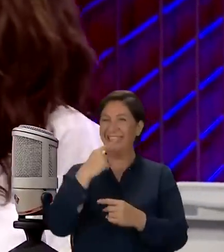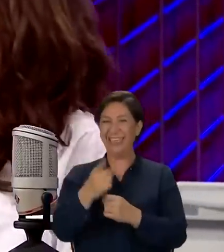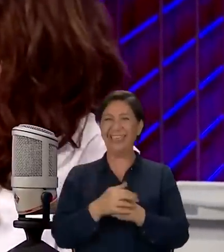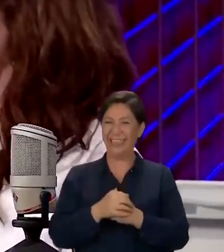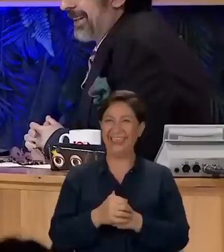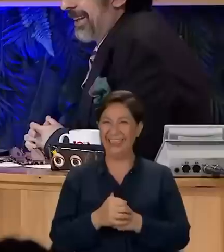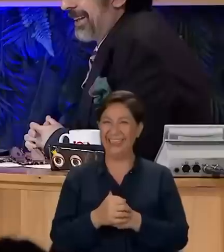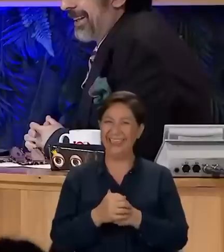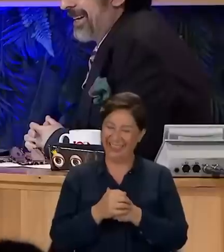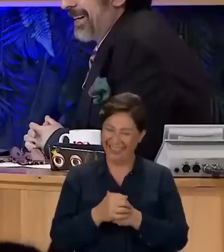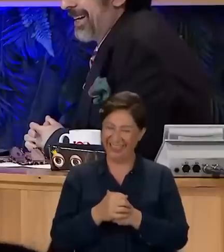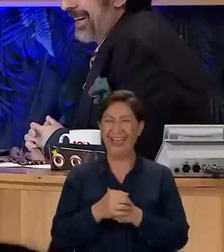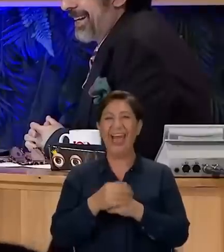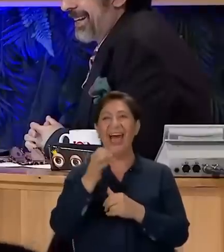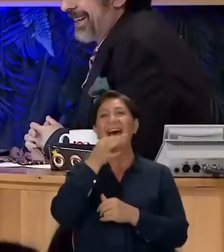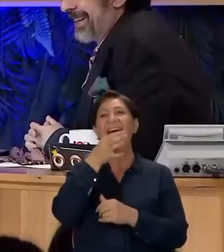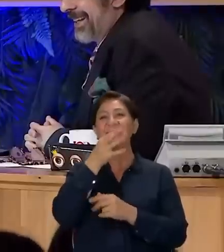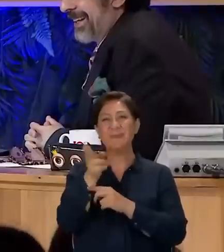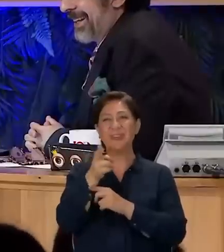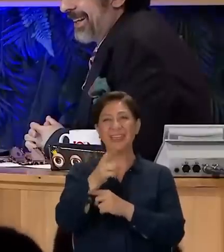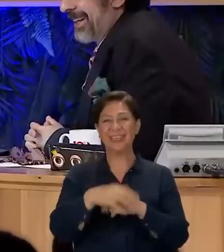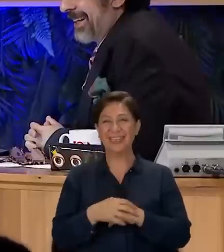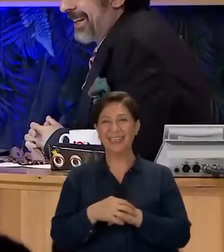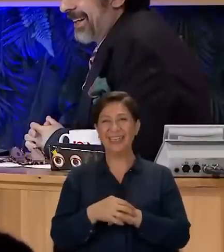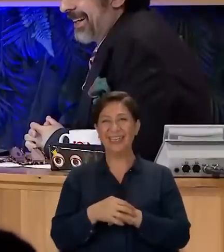Nesloş acemi balık yapsana bir.